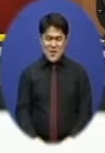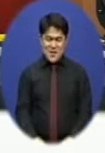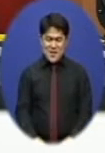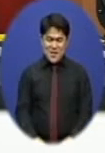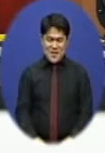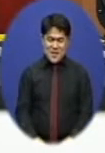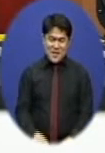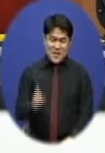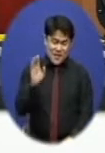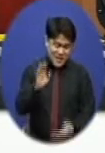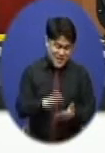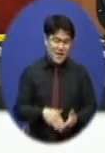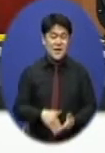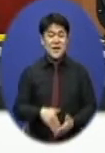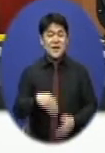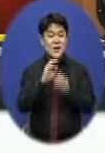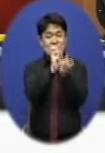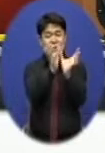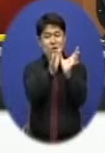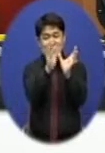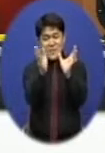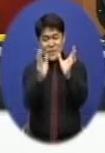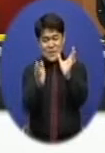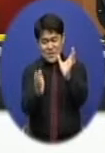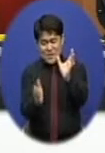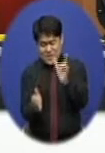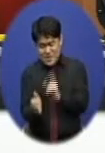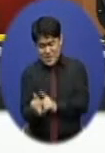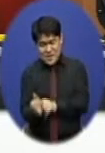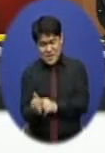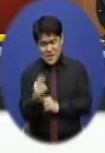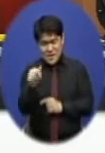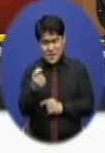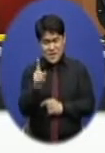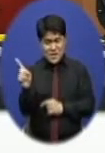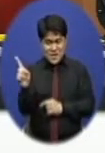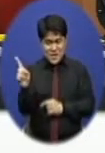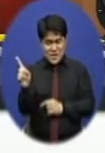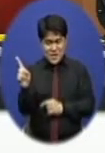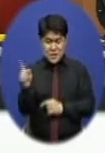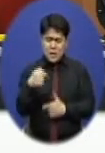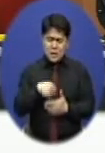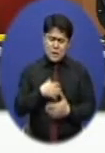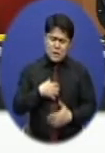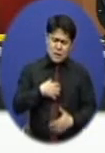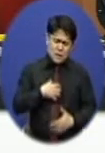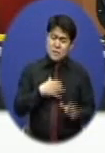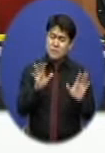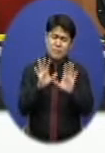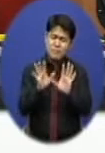내 떨어진 꽃을 수. 낙화가 진다고 서로